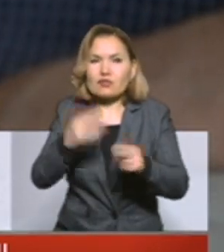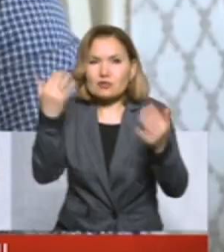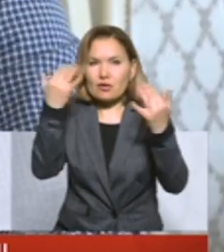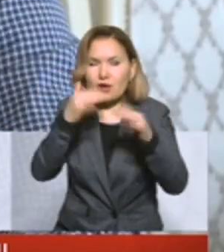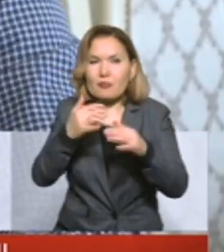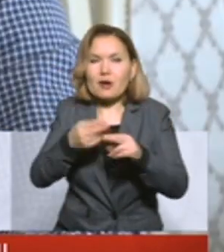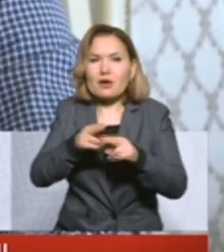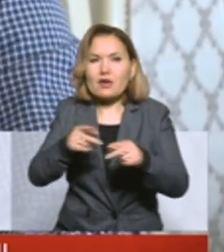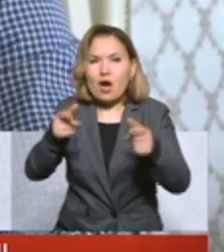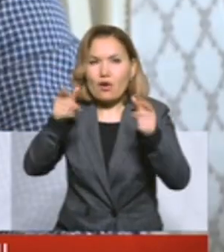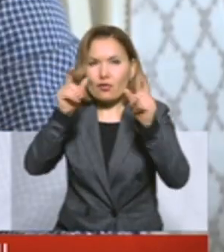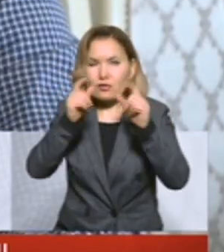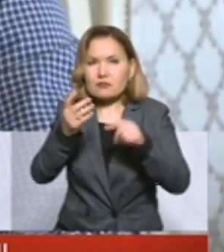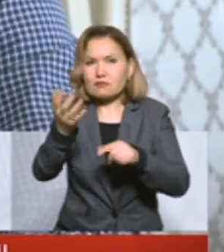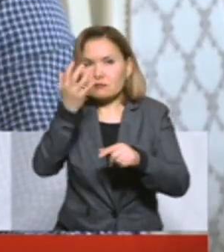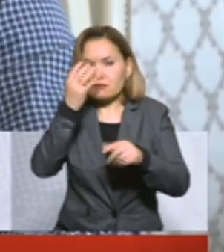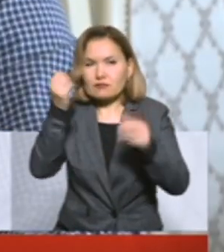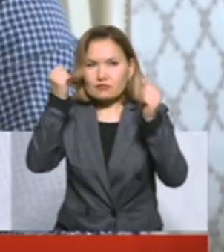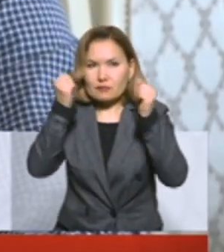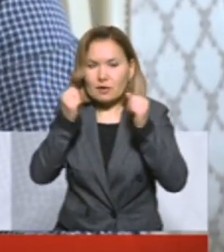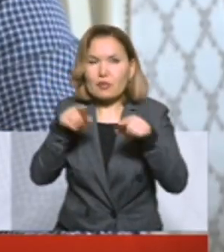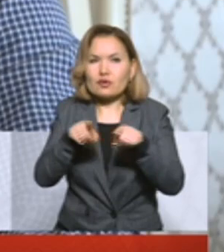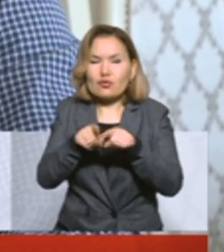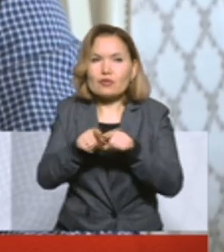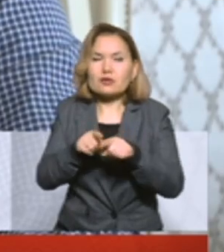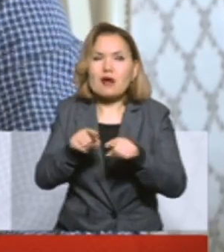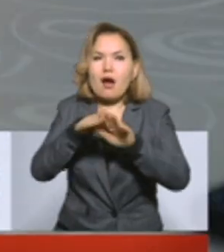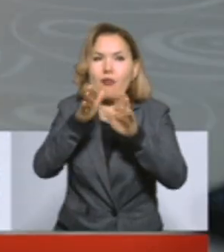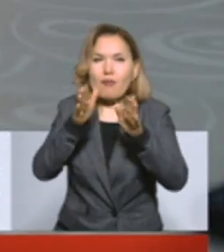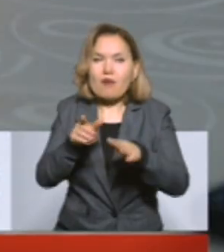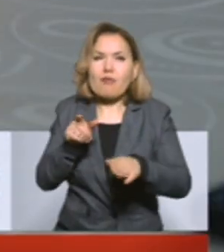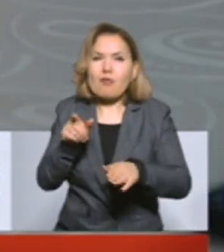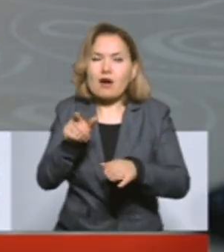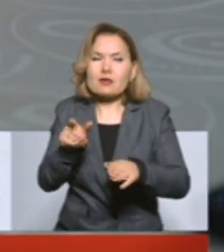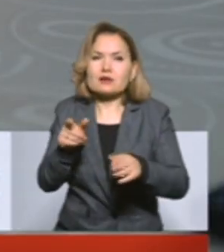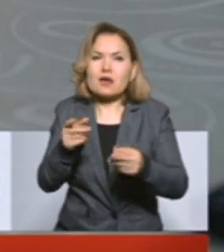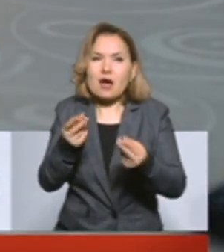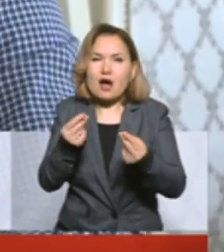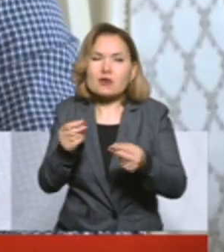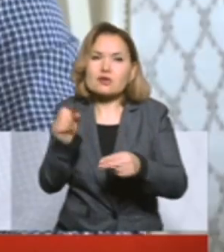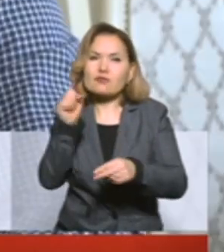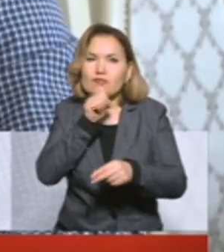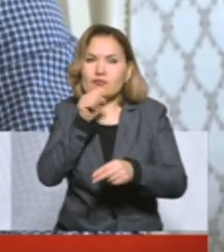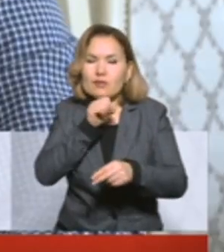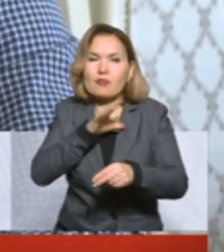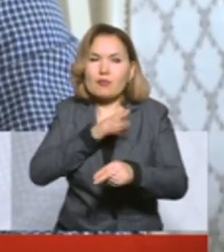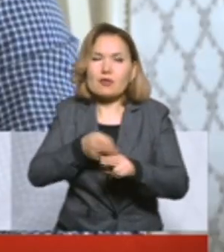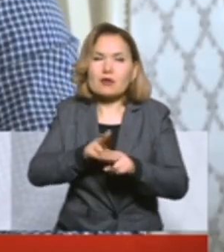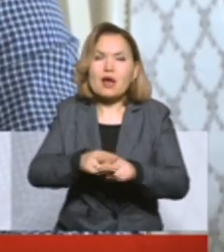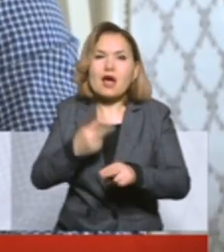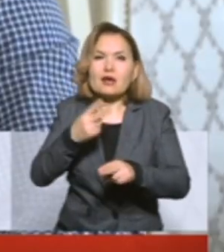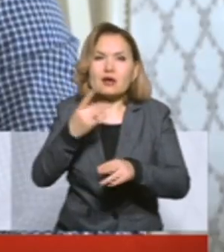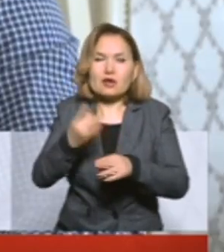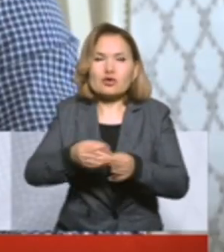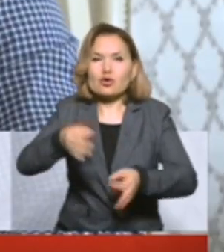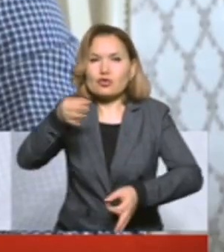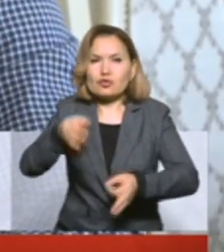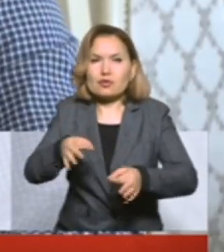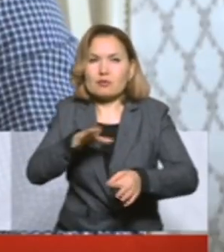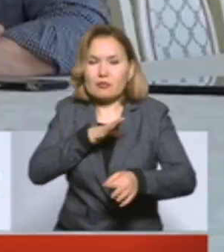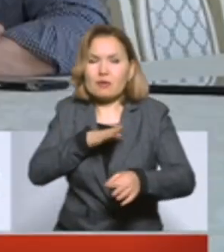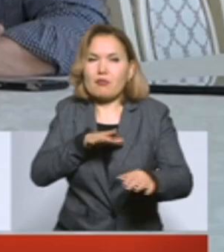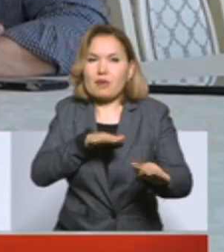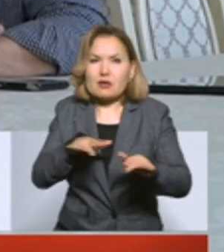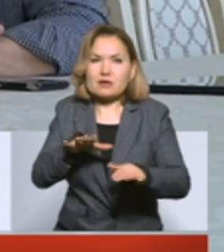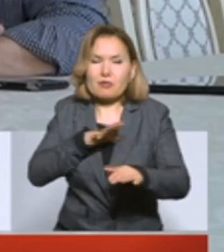киіп, көздір киіп деген сияқты енді өзінің жаңа кескінін жасырып алып кетіп отыр ғой. Екі рет сот процесі болды. Екеуінде де жеңіліп қалып